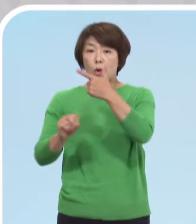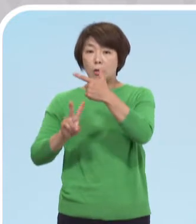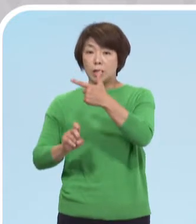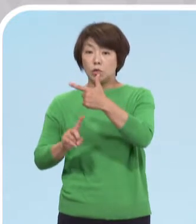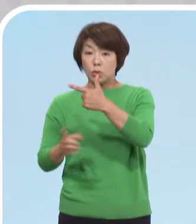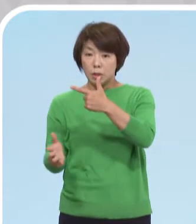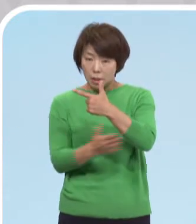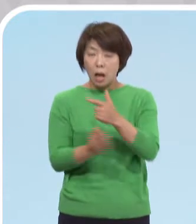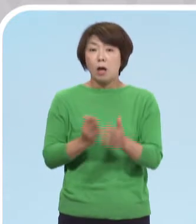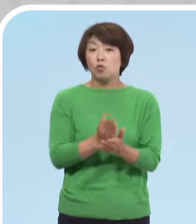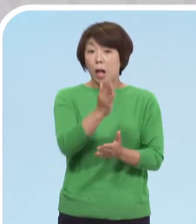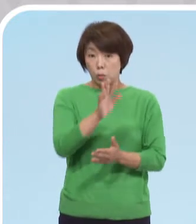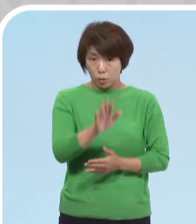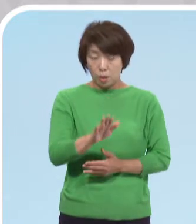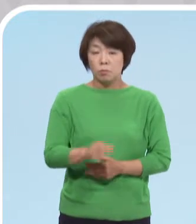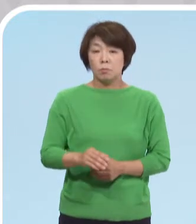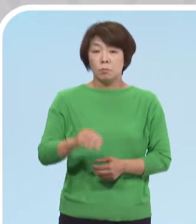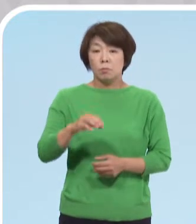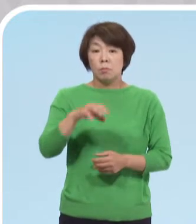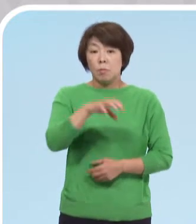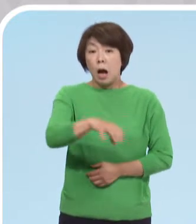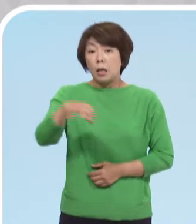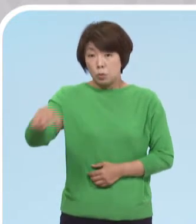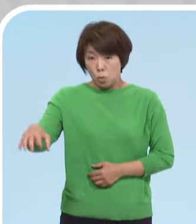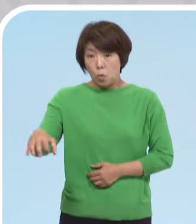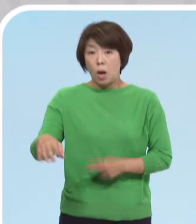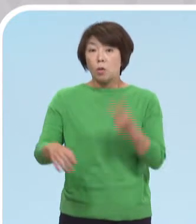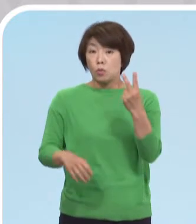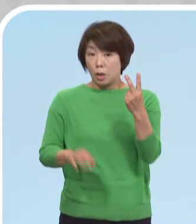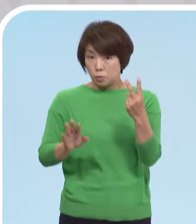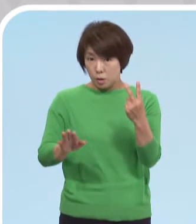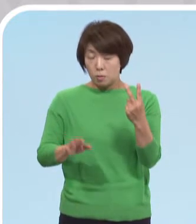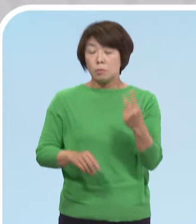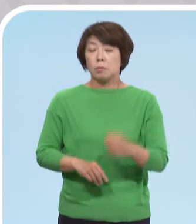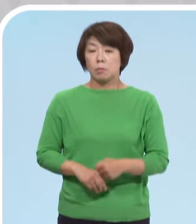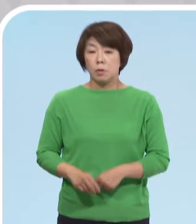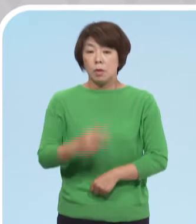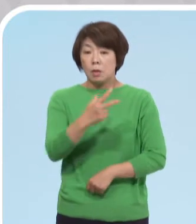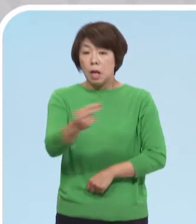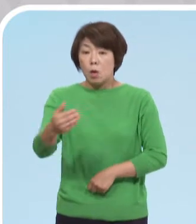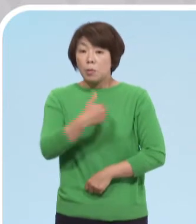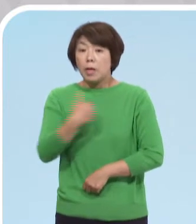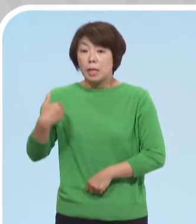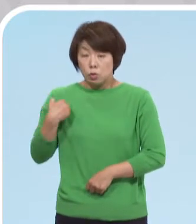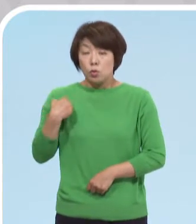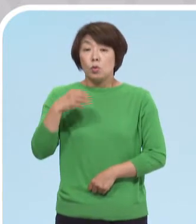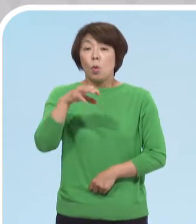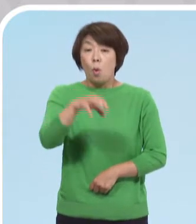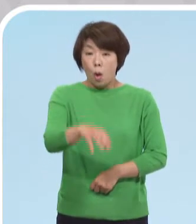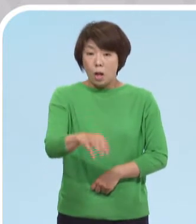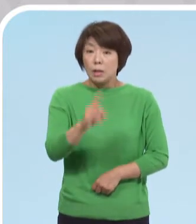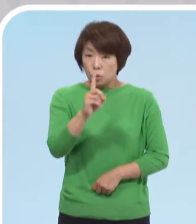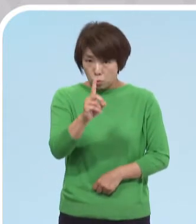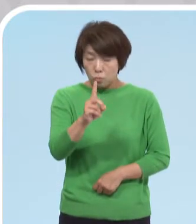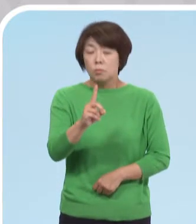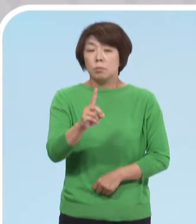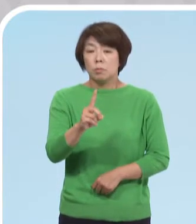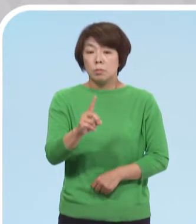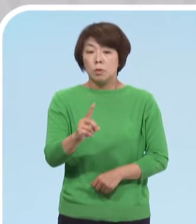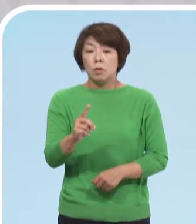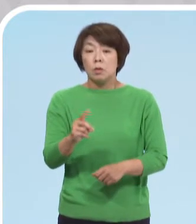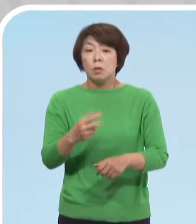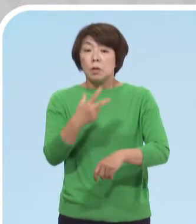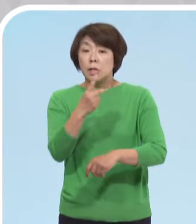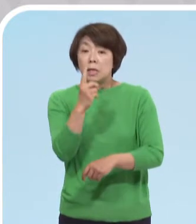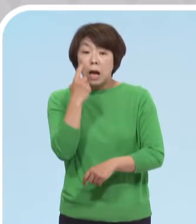開始します。会場はご覧の2カ所です。接種できる会場は1会場のみで、2回目